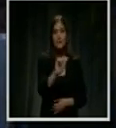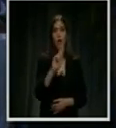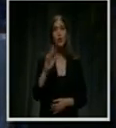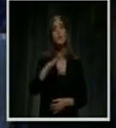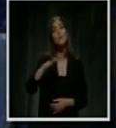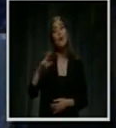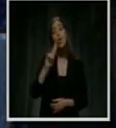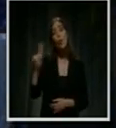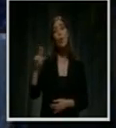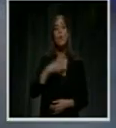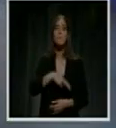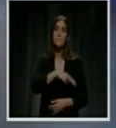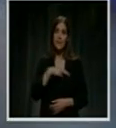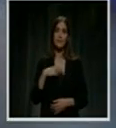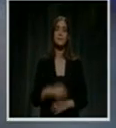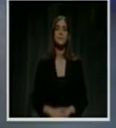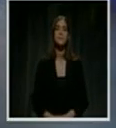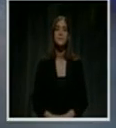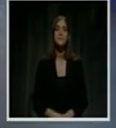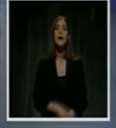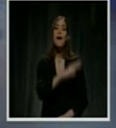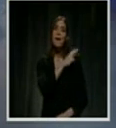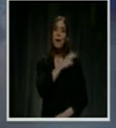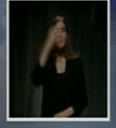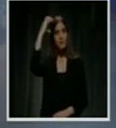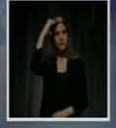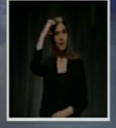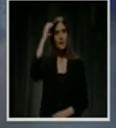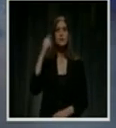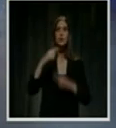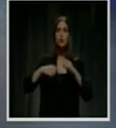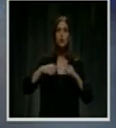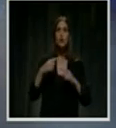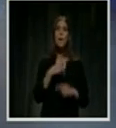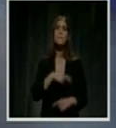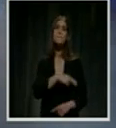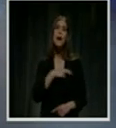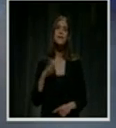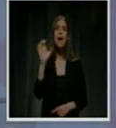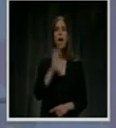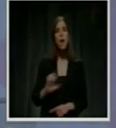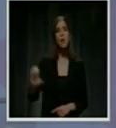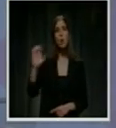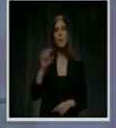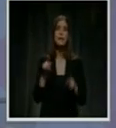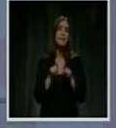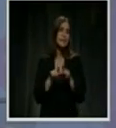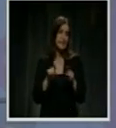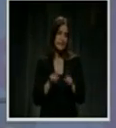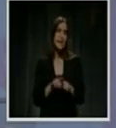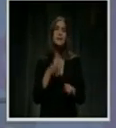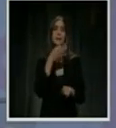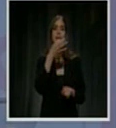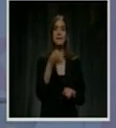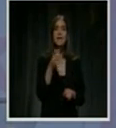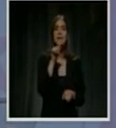ta' pajjiżek. Prim Ministru, qed nitkellmu dwar l-irwol ta' Malta fl-Ewropa, fl-istess waqt issir kritika lejk li f'Malta tajt mod u